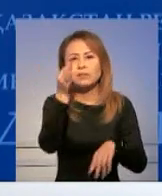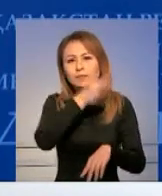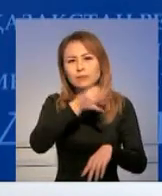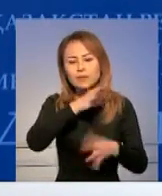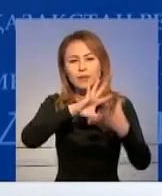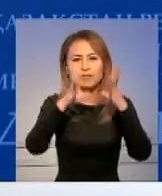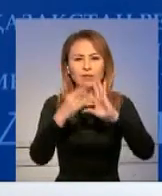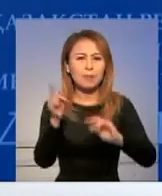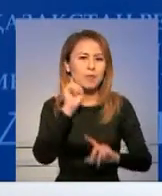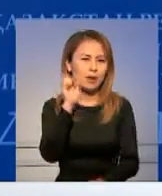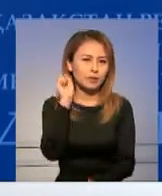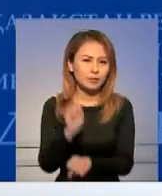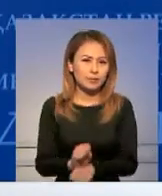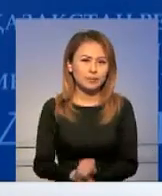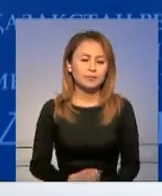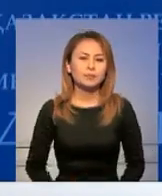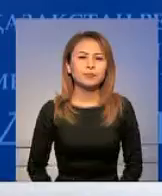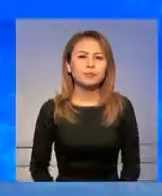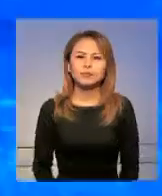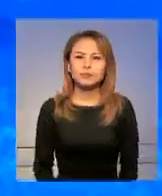барысы әзірге тоқтап тұрады.